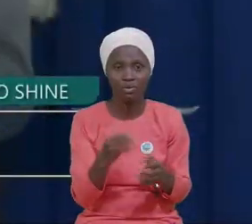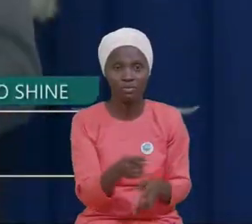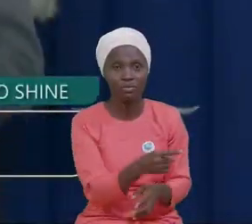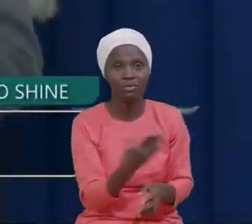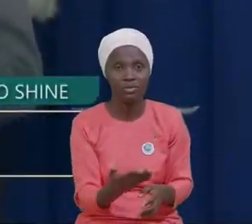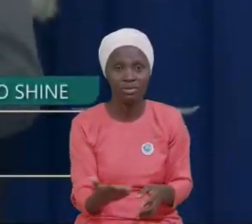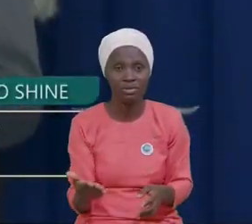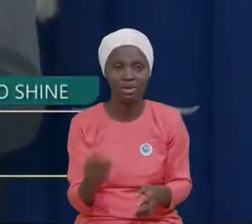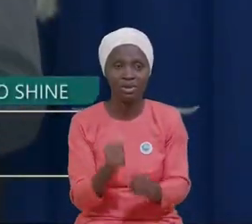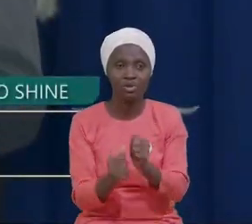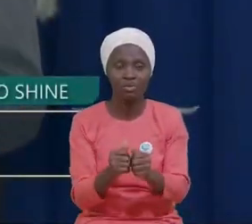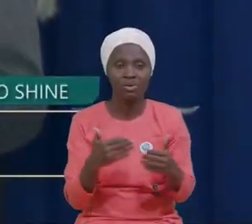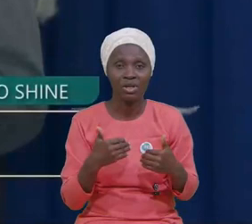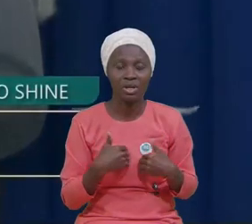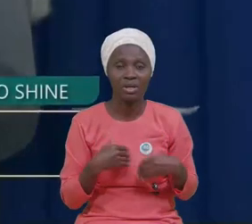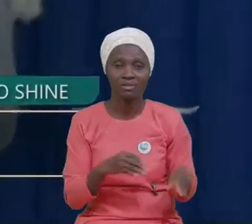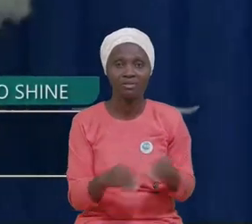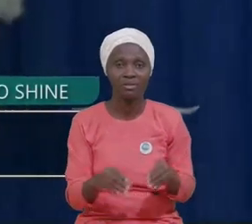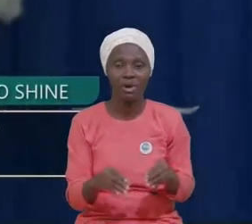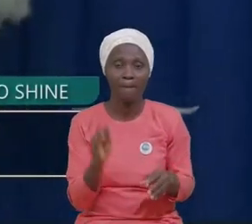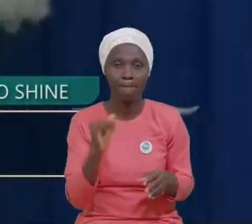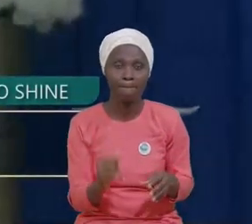qu'ils font en secret.